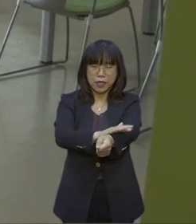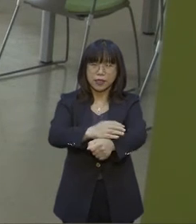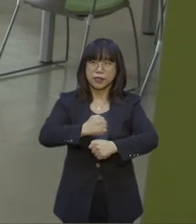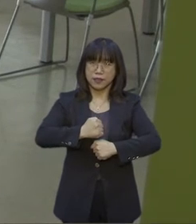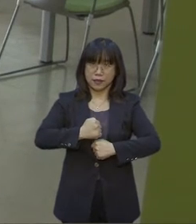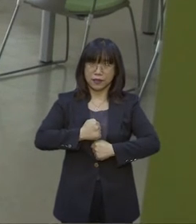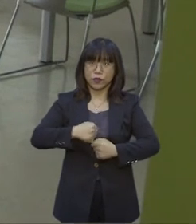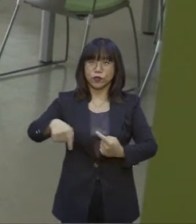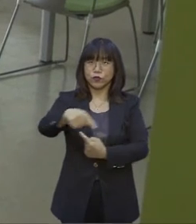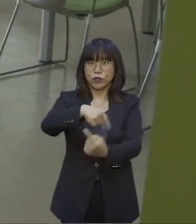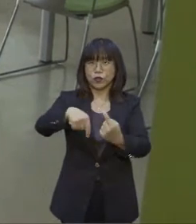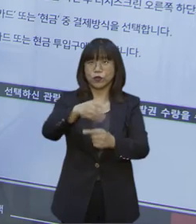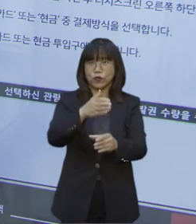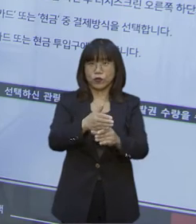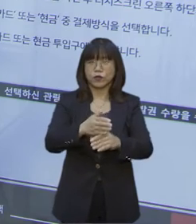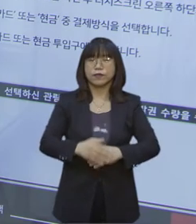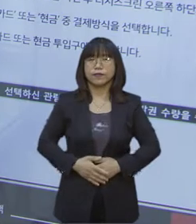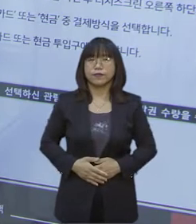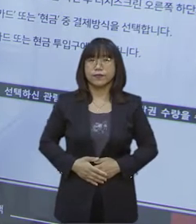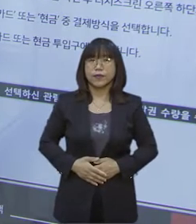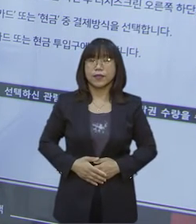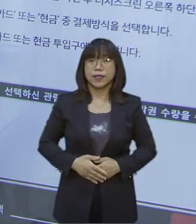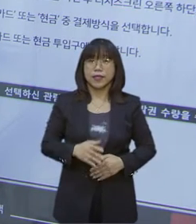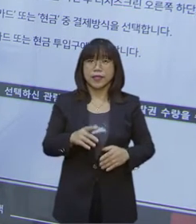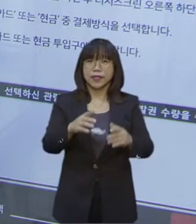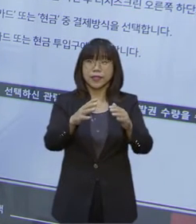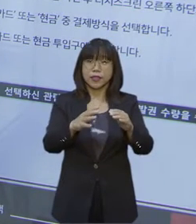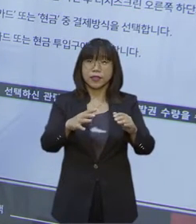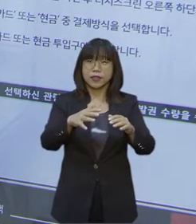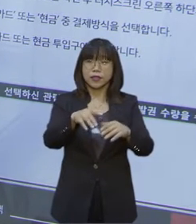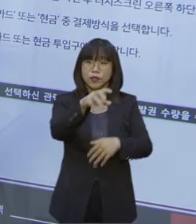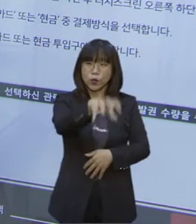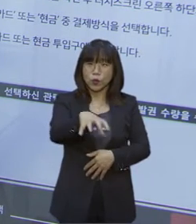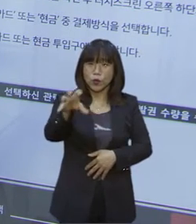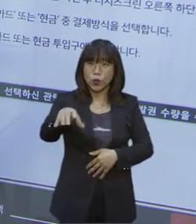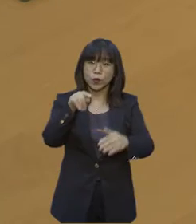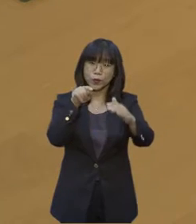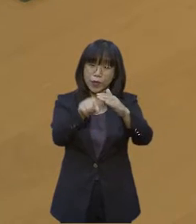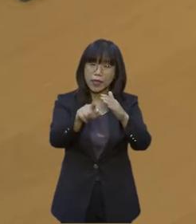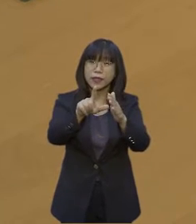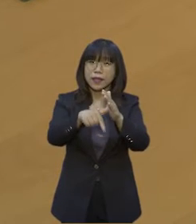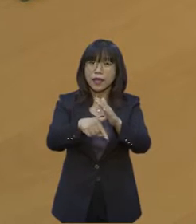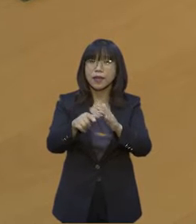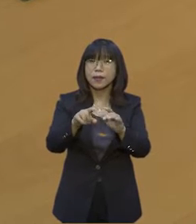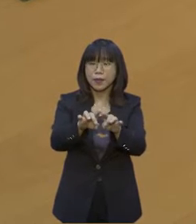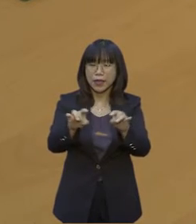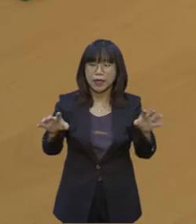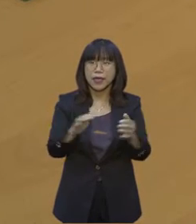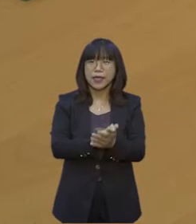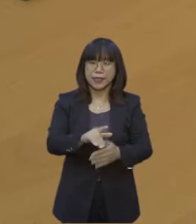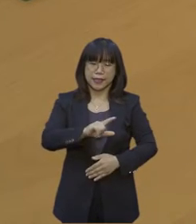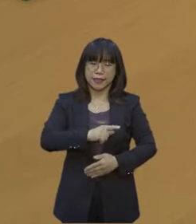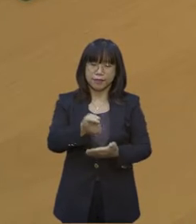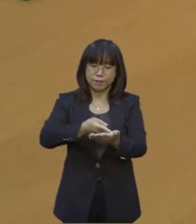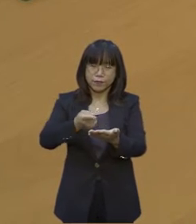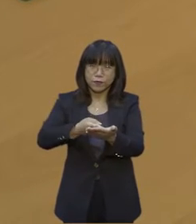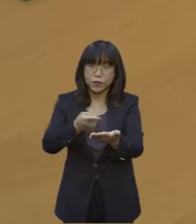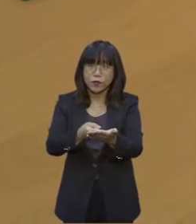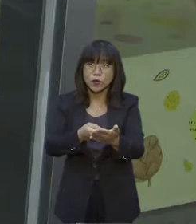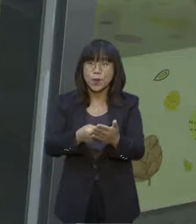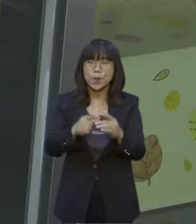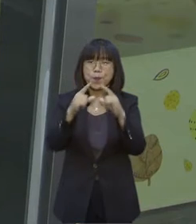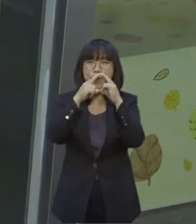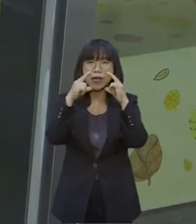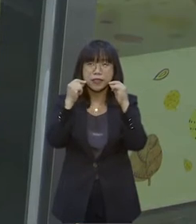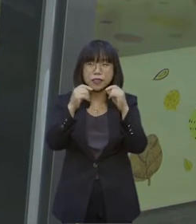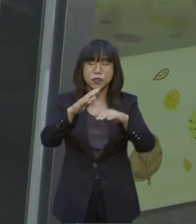준수하며 운영에 들어갔습니다. 시설을 이용할 때는 이용자 전자출입명부를 작성하고 마스크 착용을